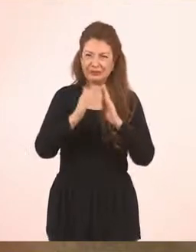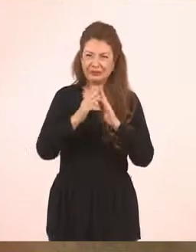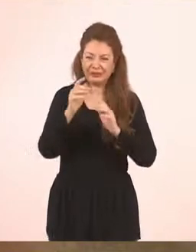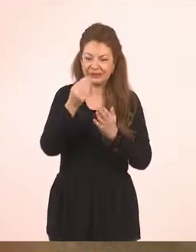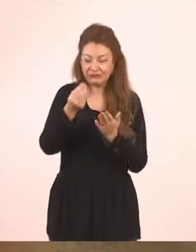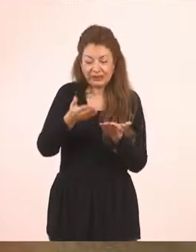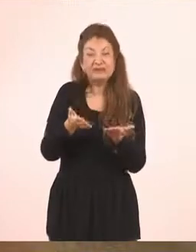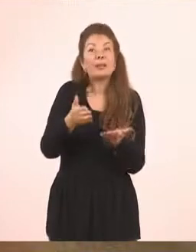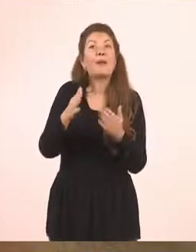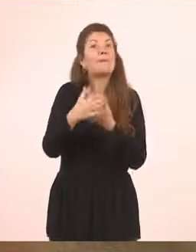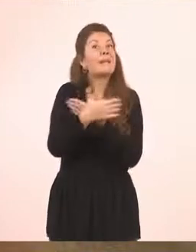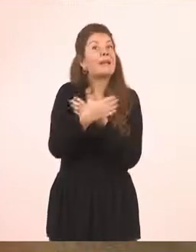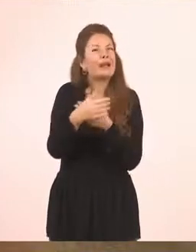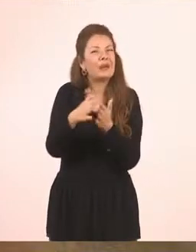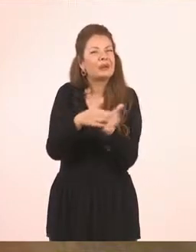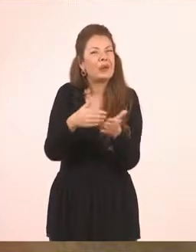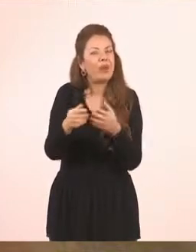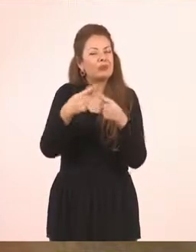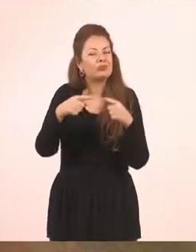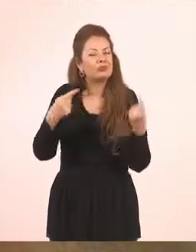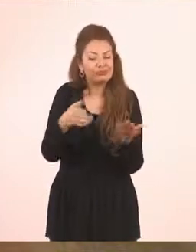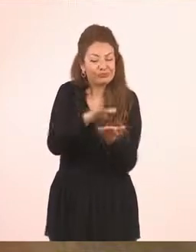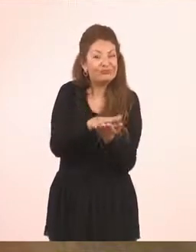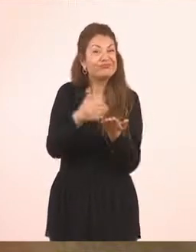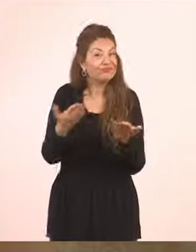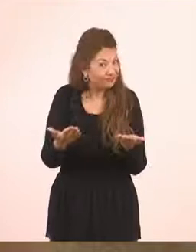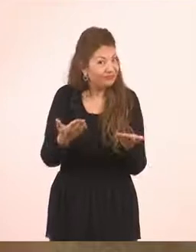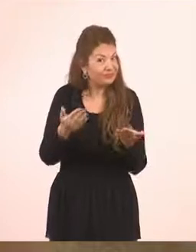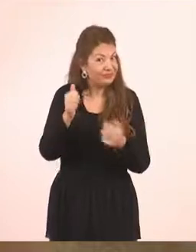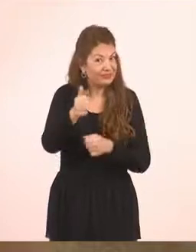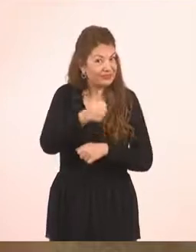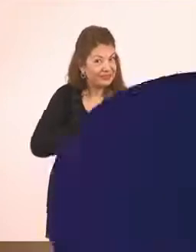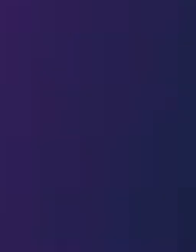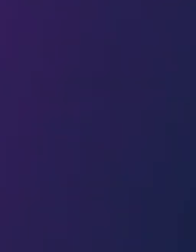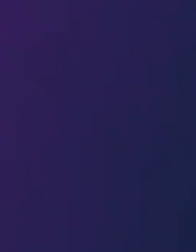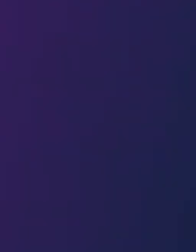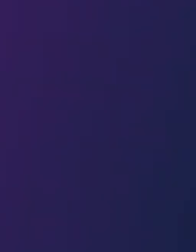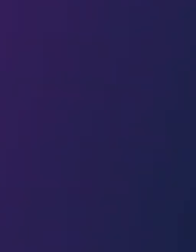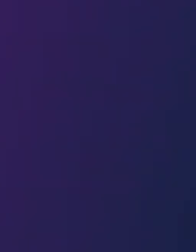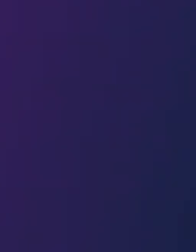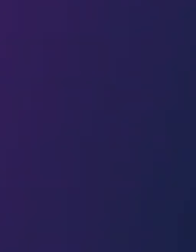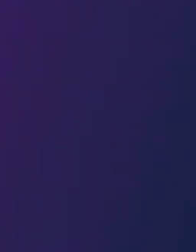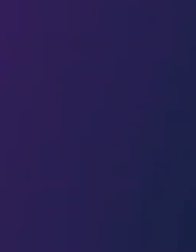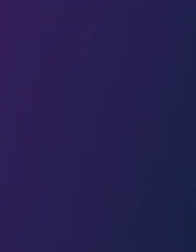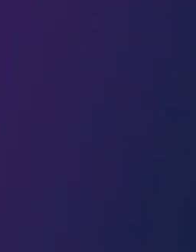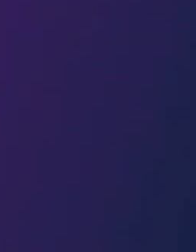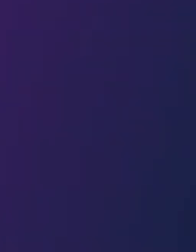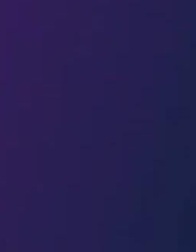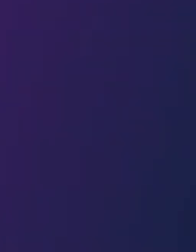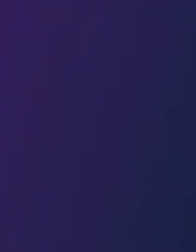σας πολύχρωμες μαγικές πεταλούδες.